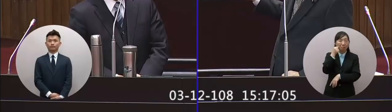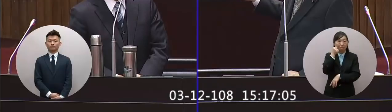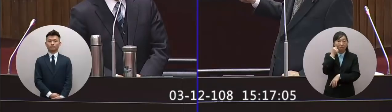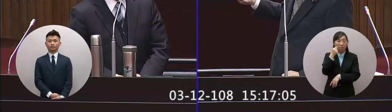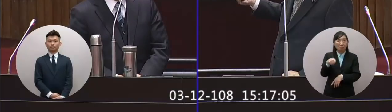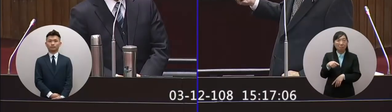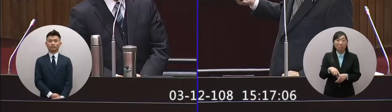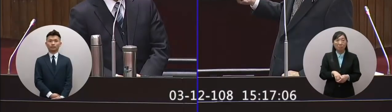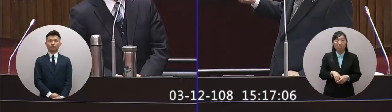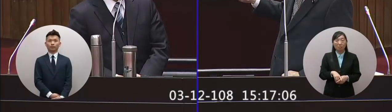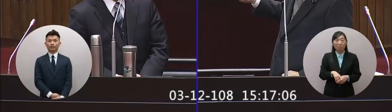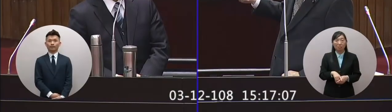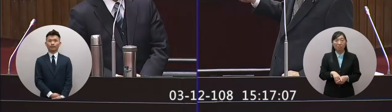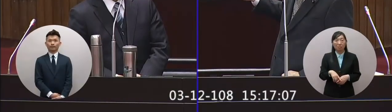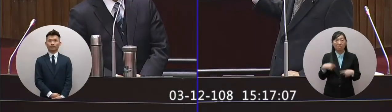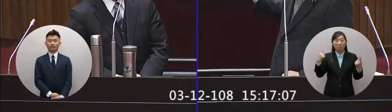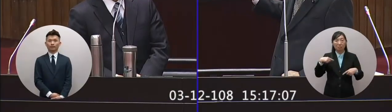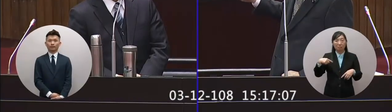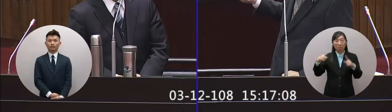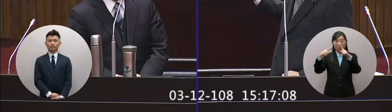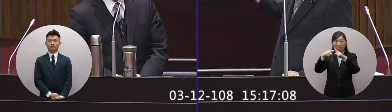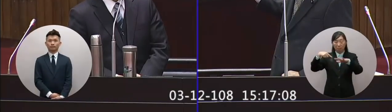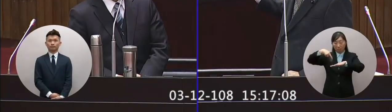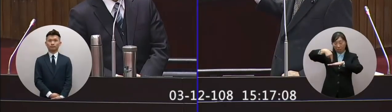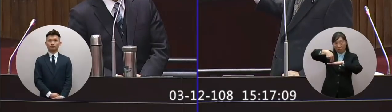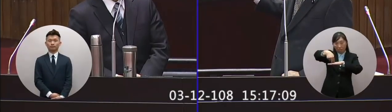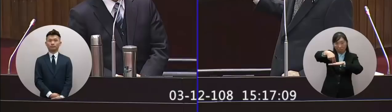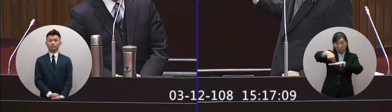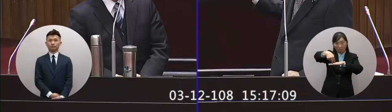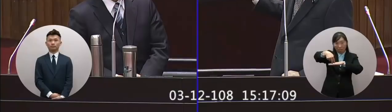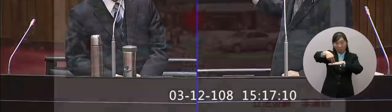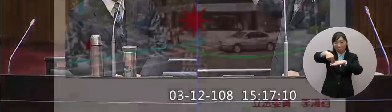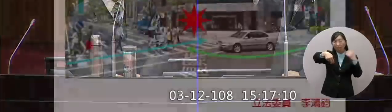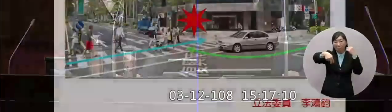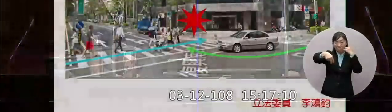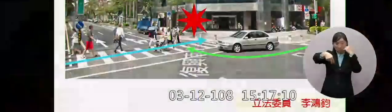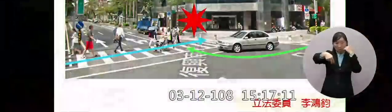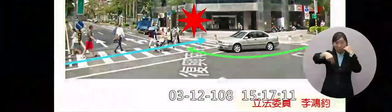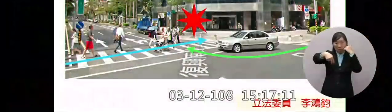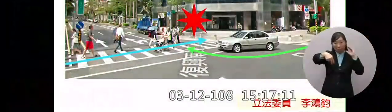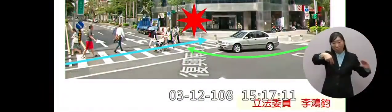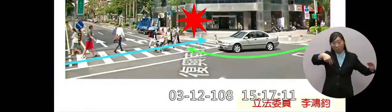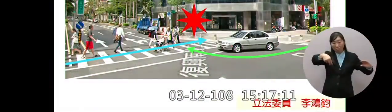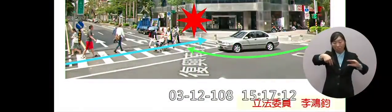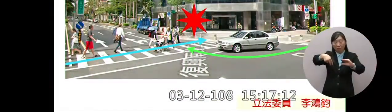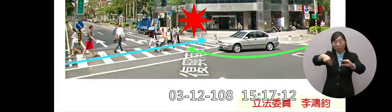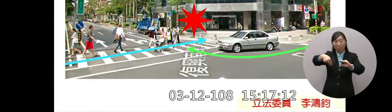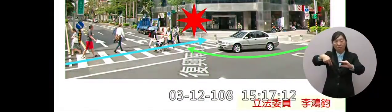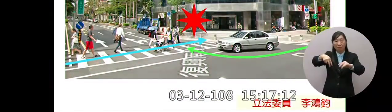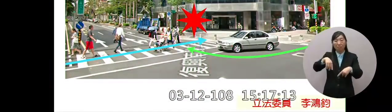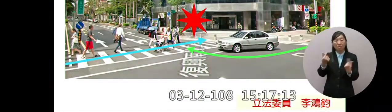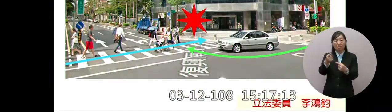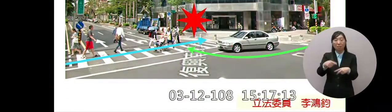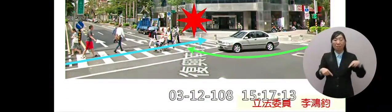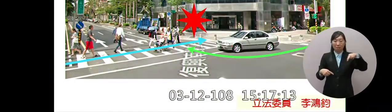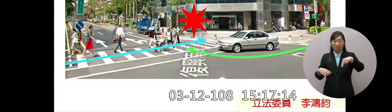咱哦，我们常常看到哦，行人在穿越马路的时候，咱这台车如果开过去的话，看到的死角其